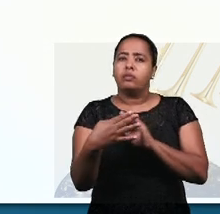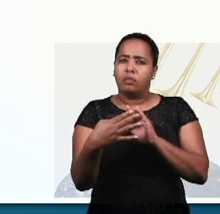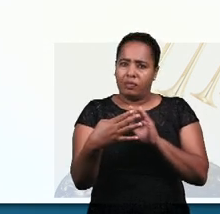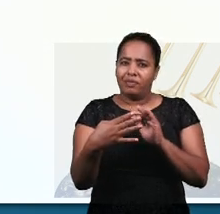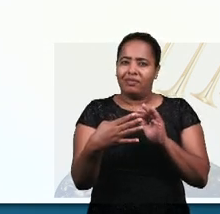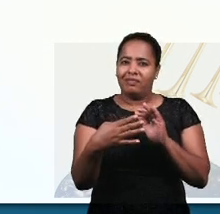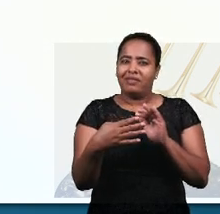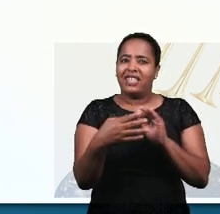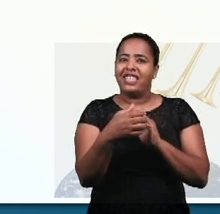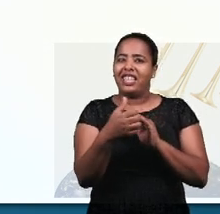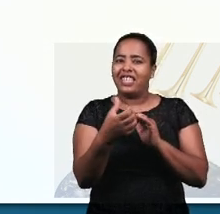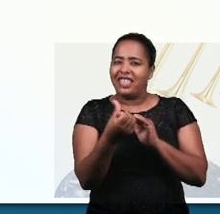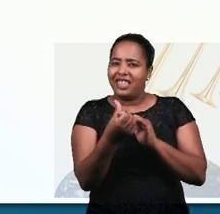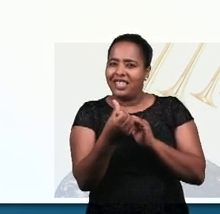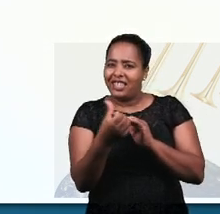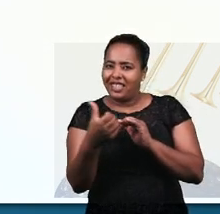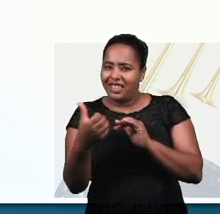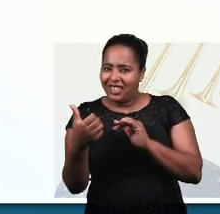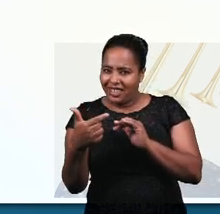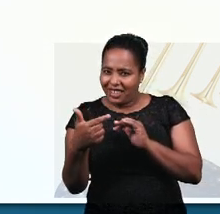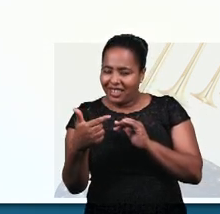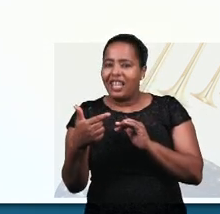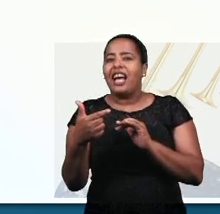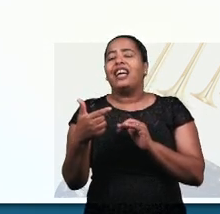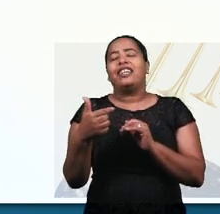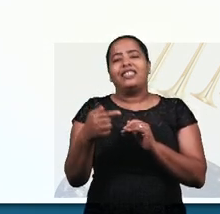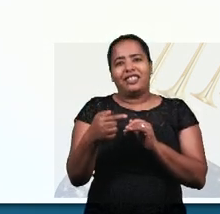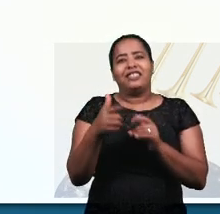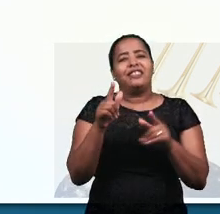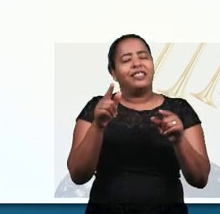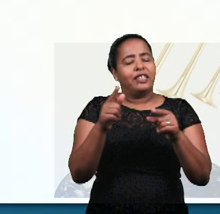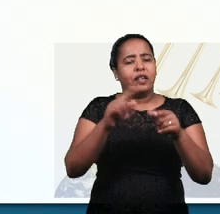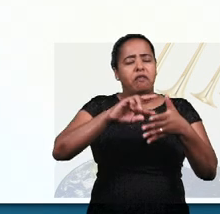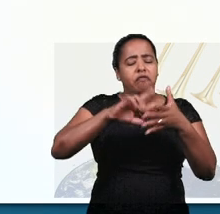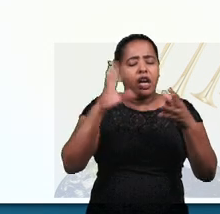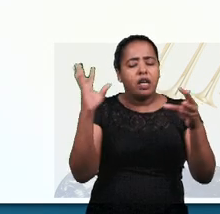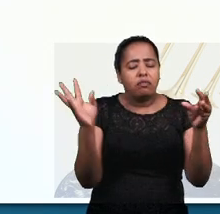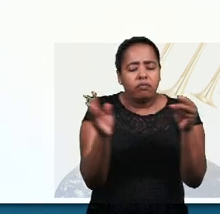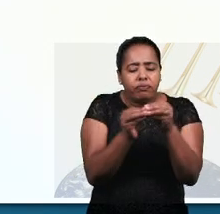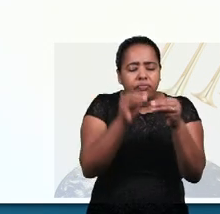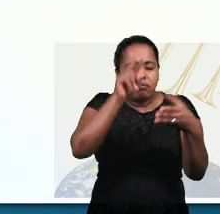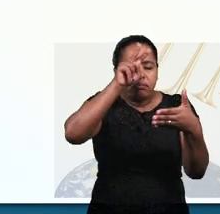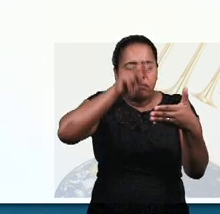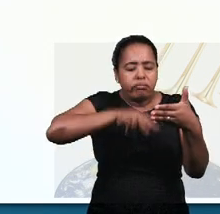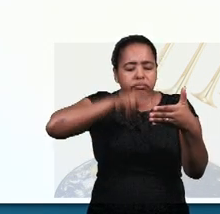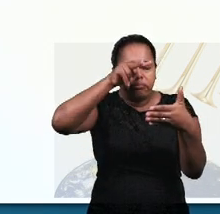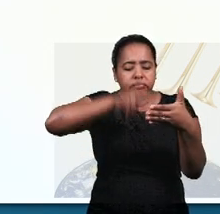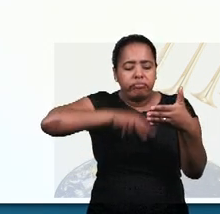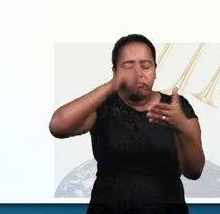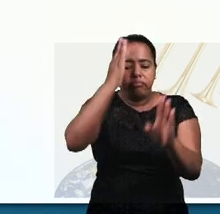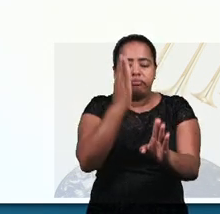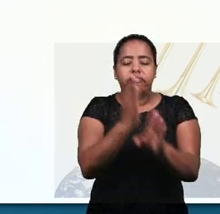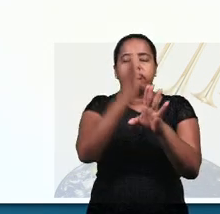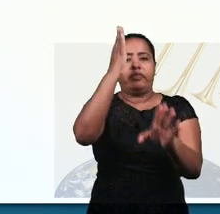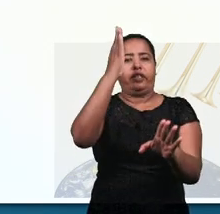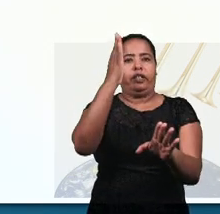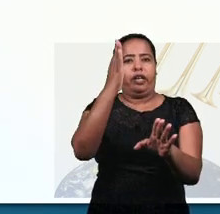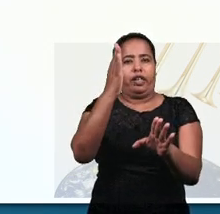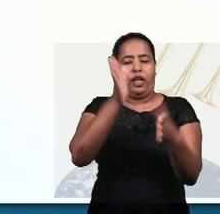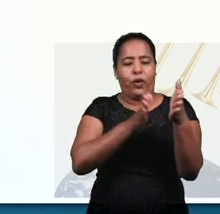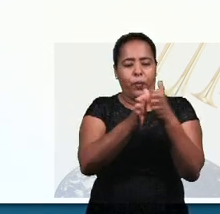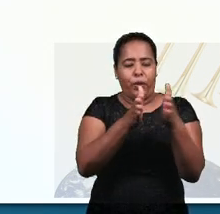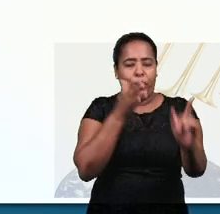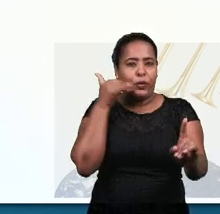est identifier et résumer la position prophétique. Donc, vous allez lire et identifier la position prophétique